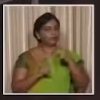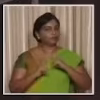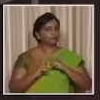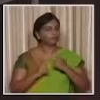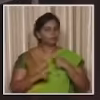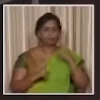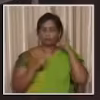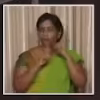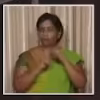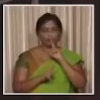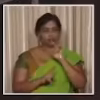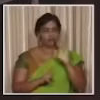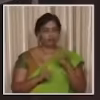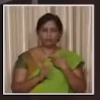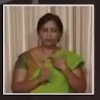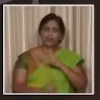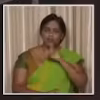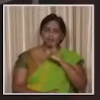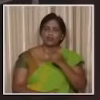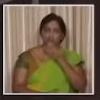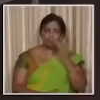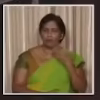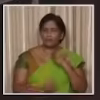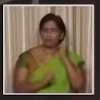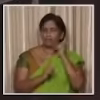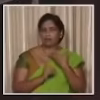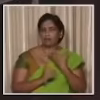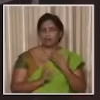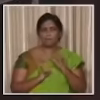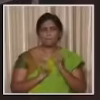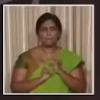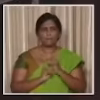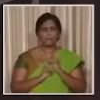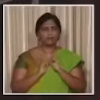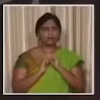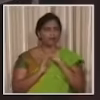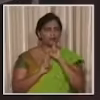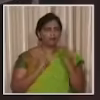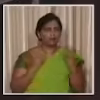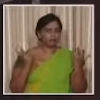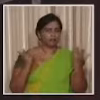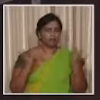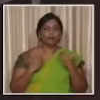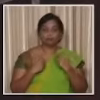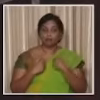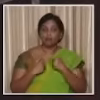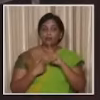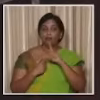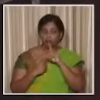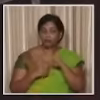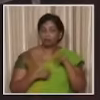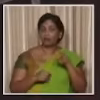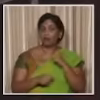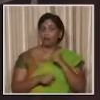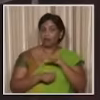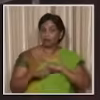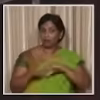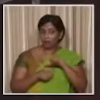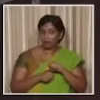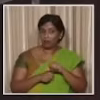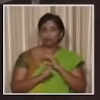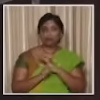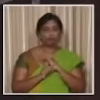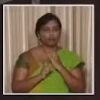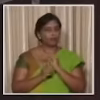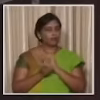gana wachanayak kiyanne ne. Mata ona kiyanna puluwa. Man etenda yanne ne. Api metara paudgalika ichchara wadanna ne niyojaka thana ekata. Api kiyanne me aayatana wala yam